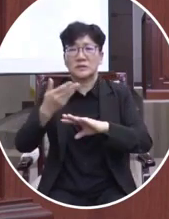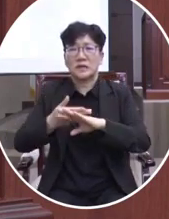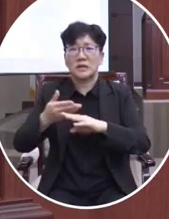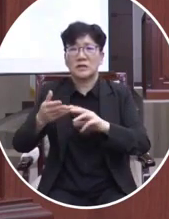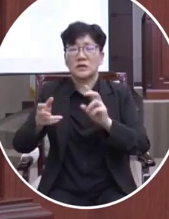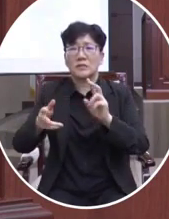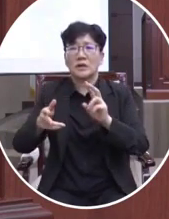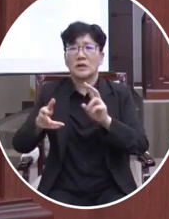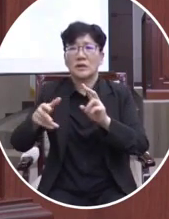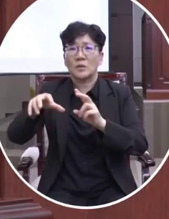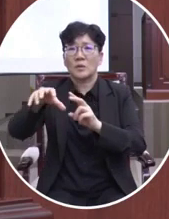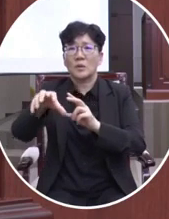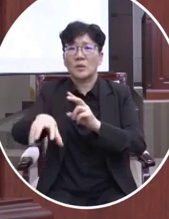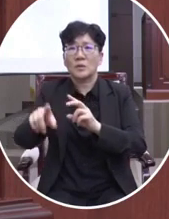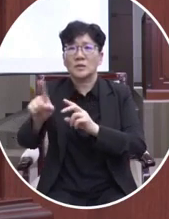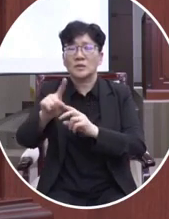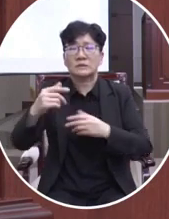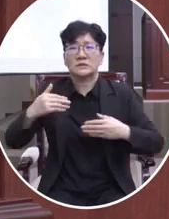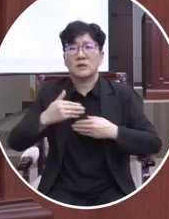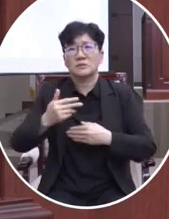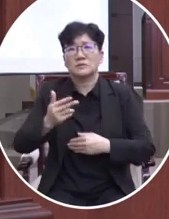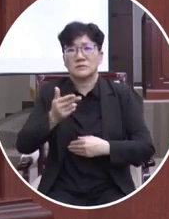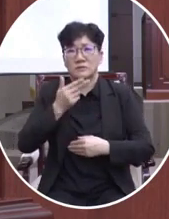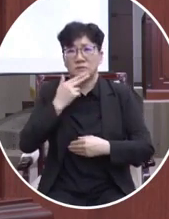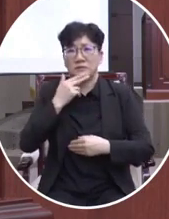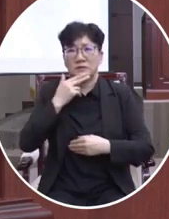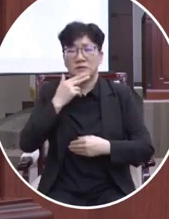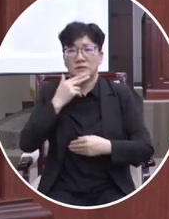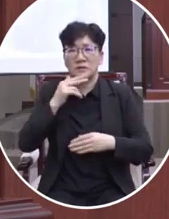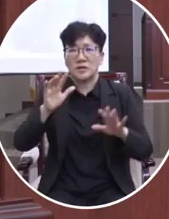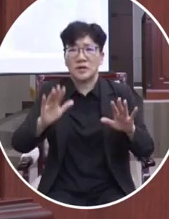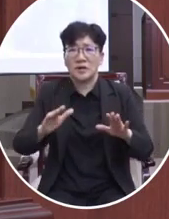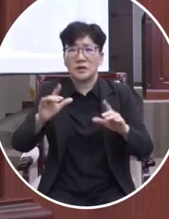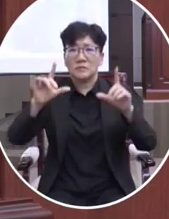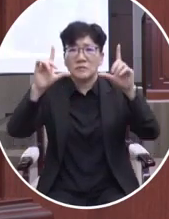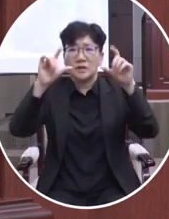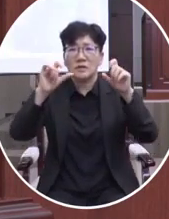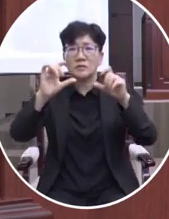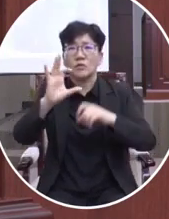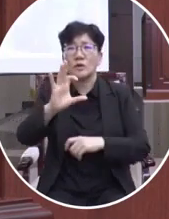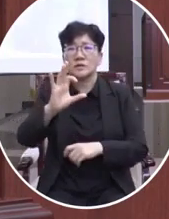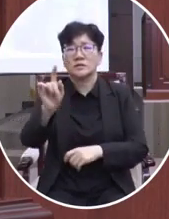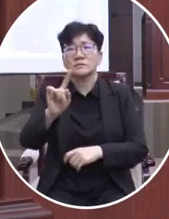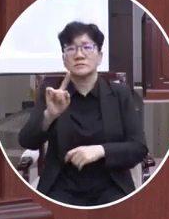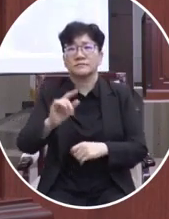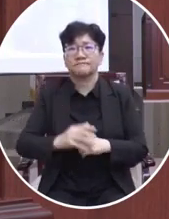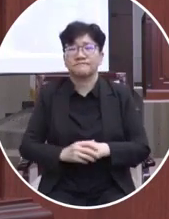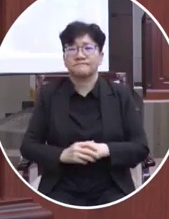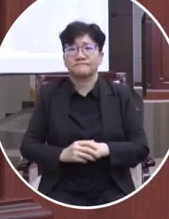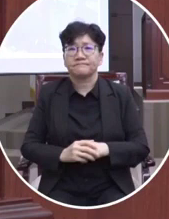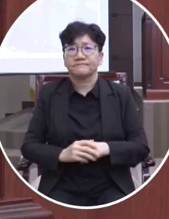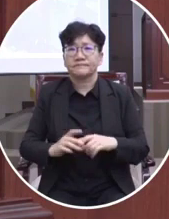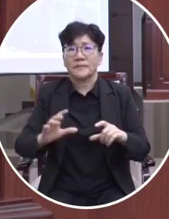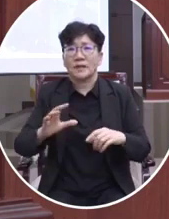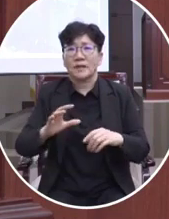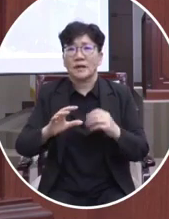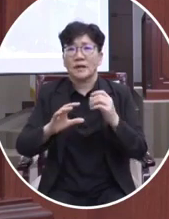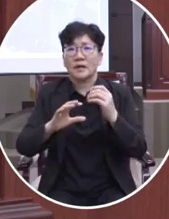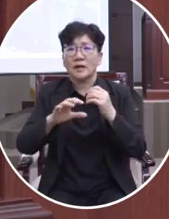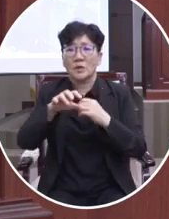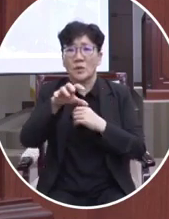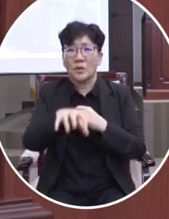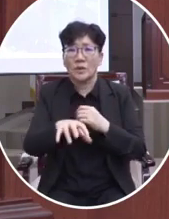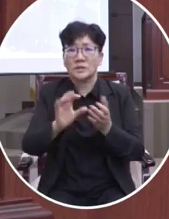업체는 아직도 샤워실이 준비되어 있지 않다고 합니다 이번 사진은 화장실입니다 본 의원은